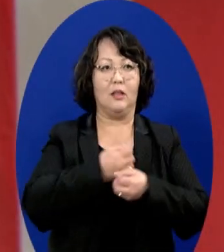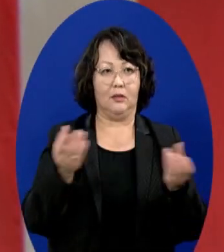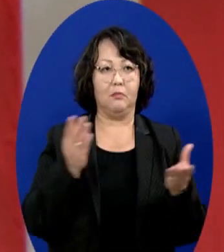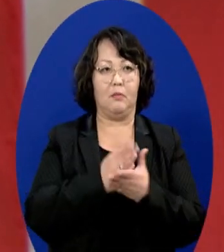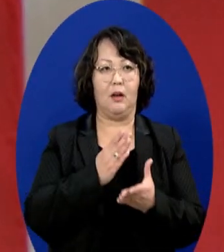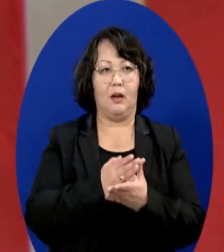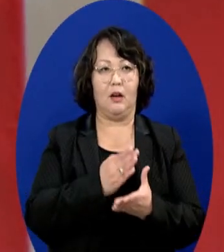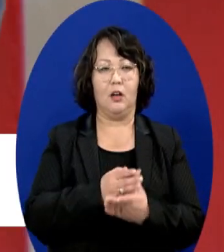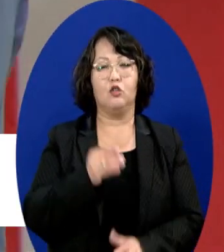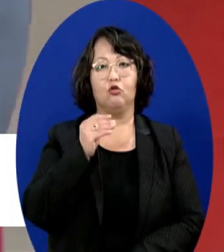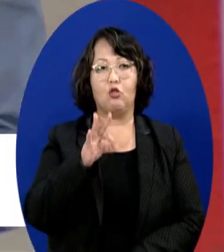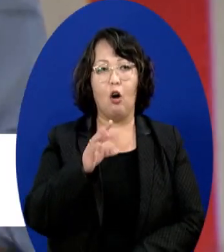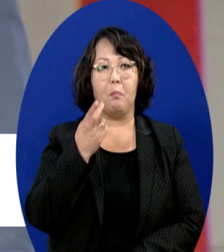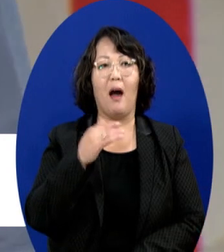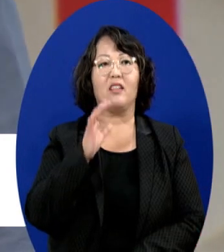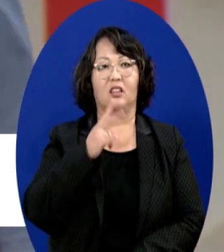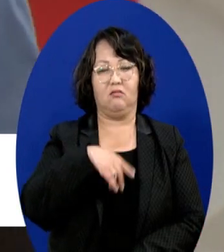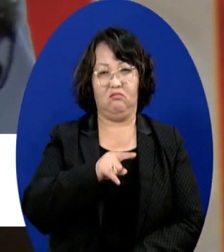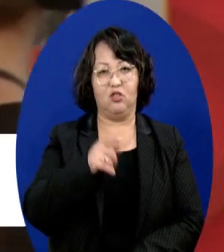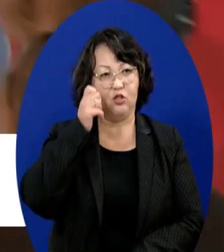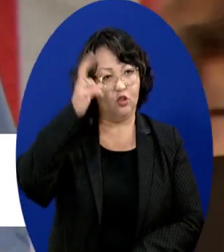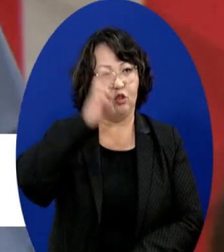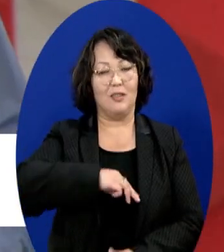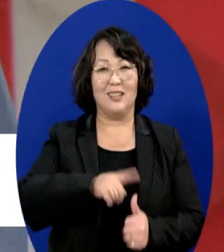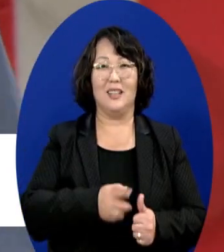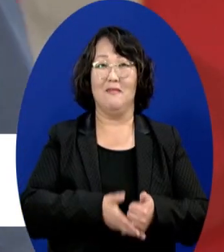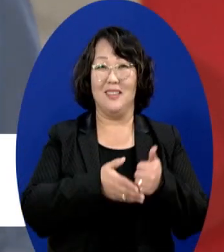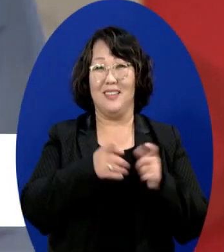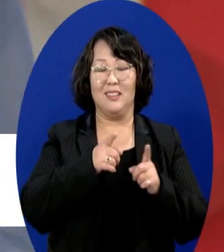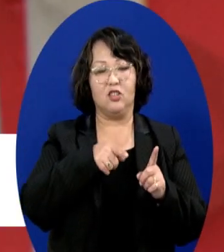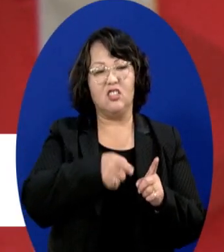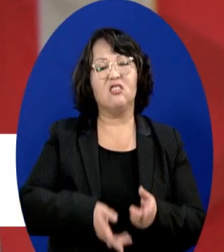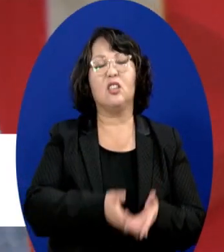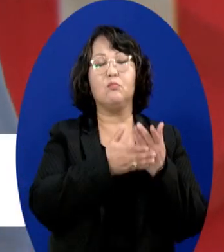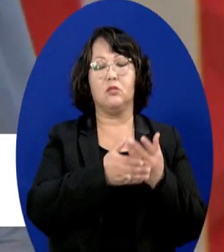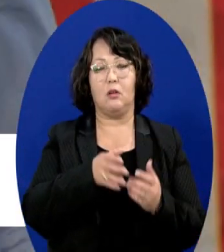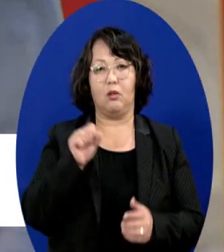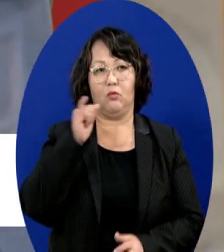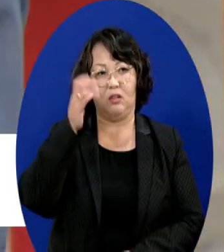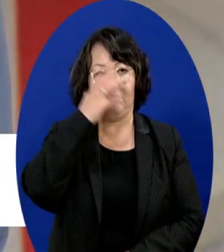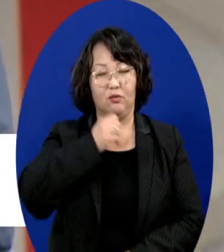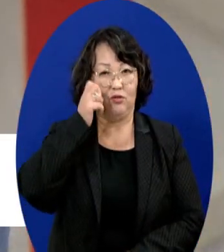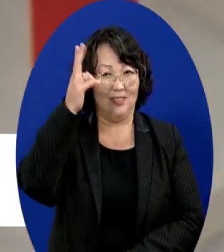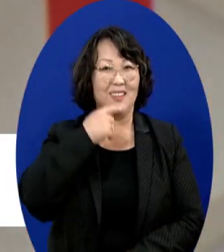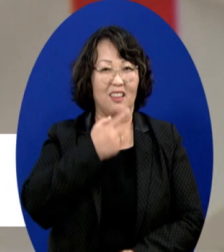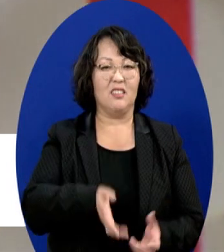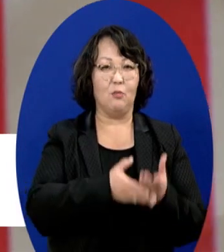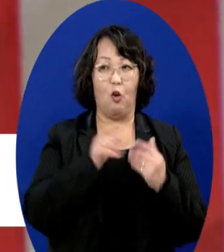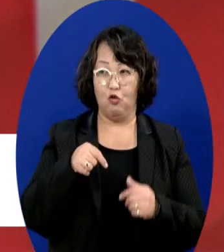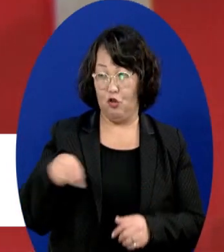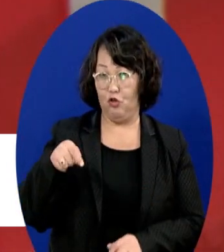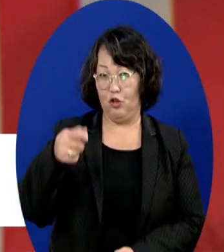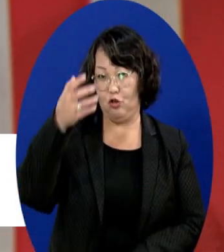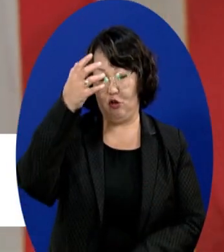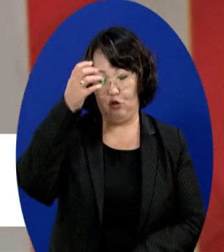болсон Жозеф Байдны сонгуулийн кампанит ажлын үеэр экс ерөнхийлөгч Барак Обама үг хэлэхдээ цаг ордны өнөөгийн тэргүүн Дональд Трампын засаг